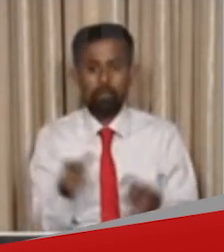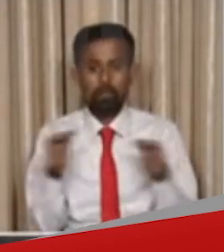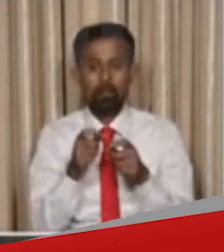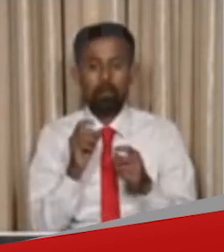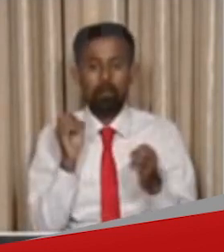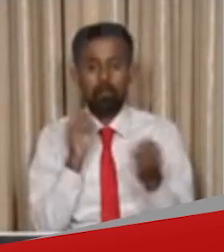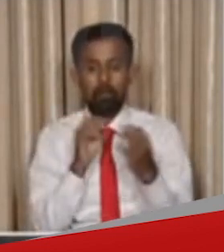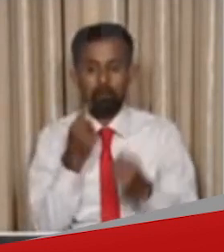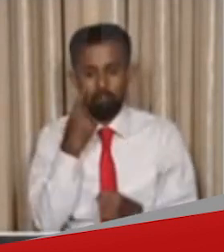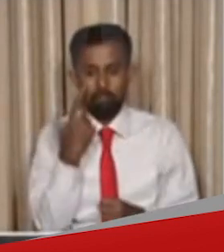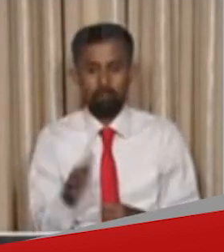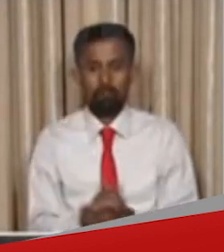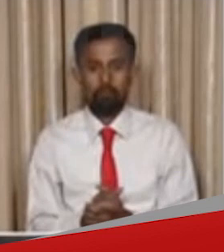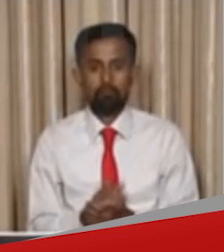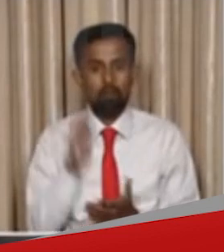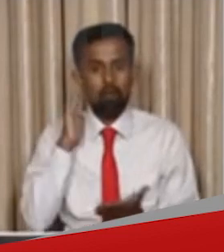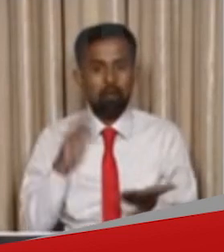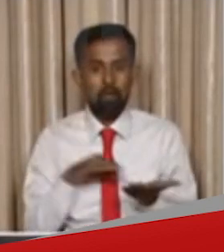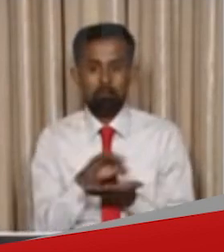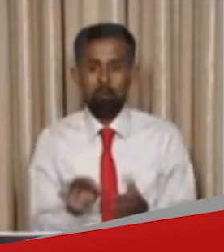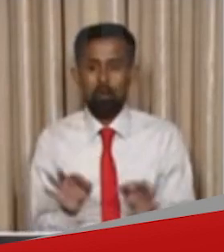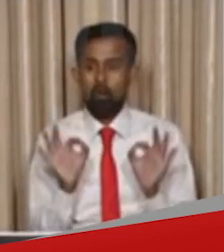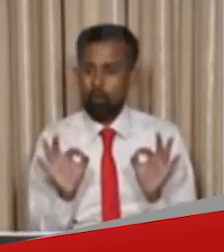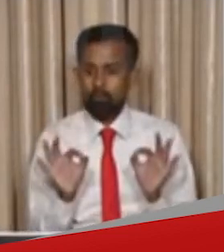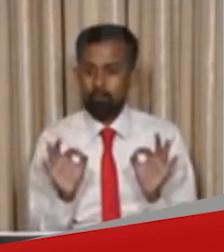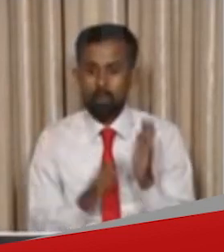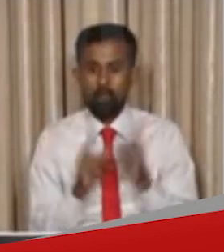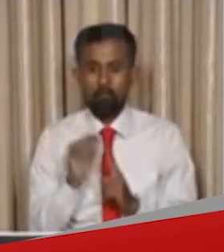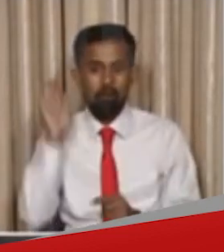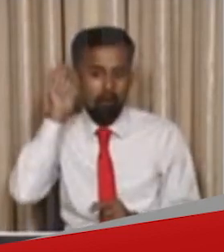දැක්කා. මේ කාබනික පෝර හොඳයි නේද කියලා ඇමතිවරයා අහනවා.